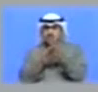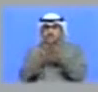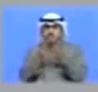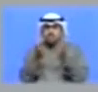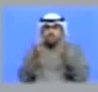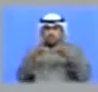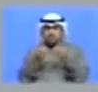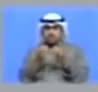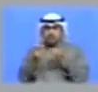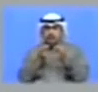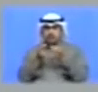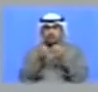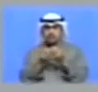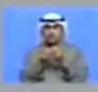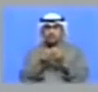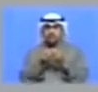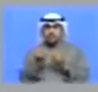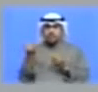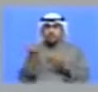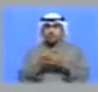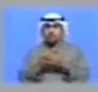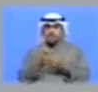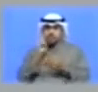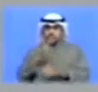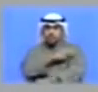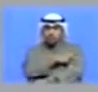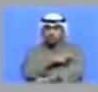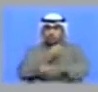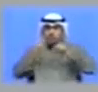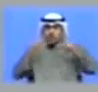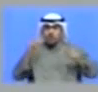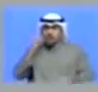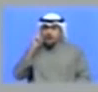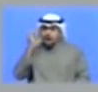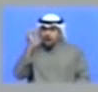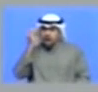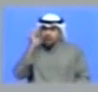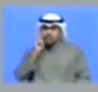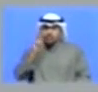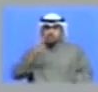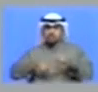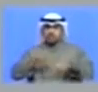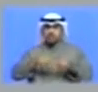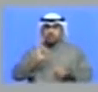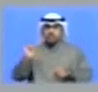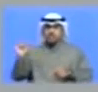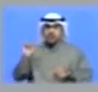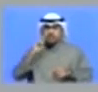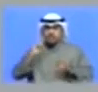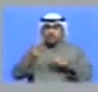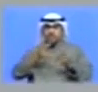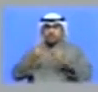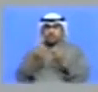الجلسة القادمة، حتى يكون النواب على اطلاع على كل الاختلالات التي عرفها